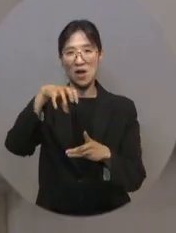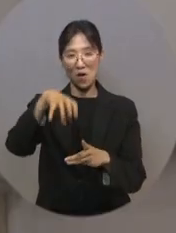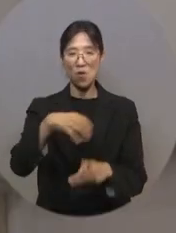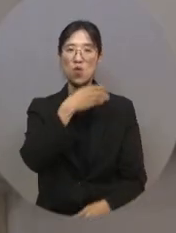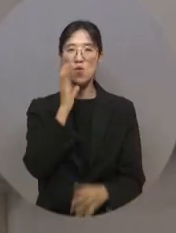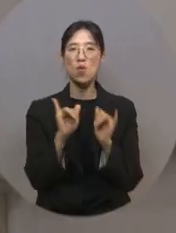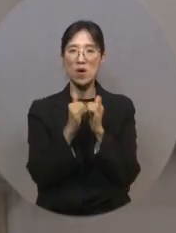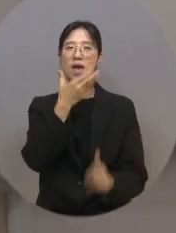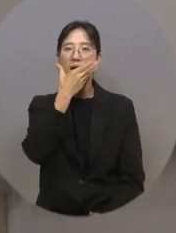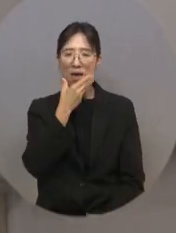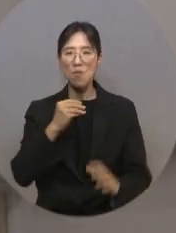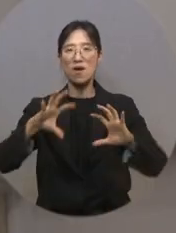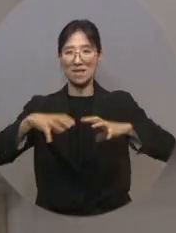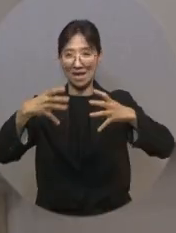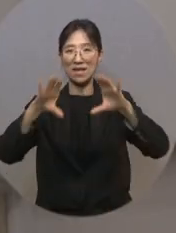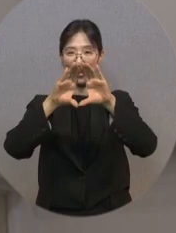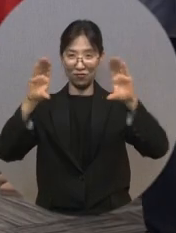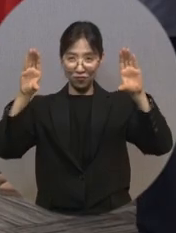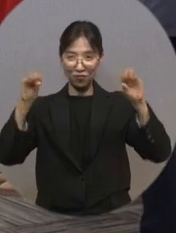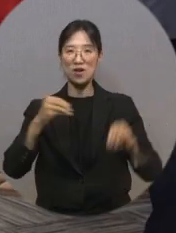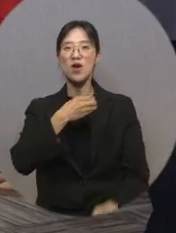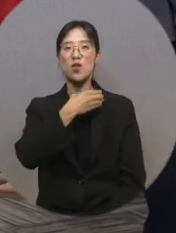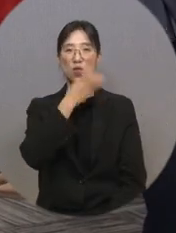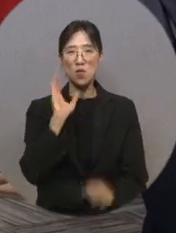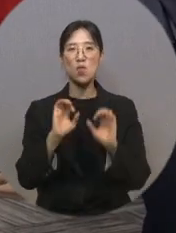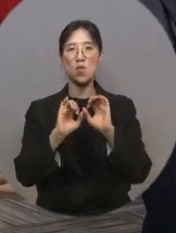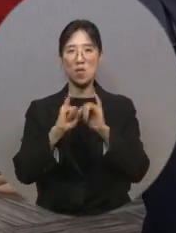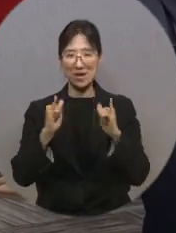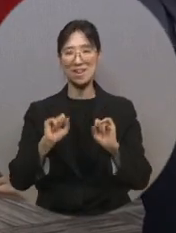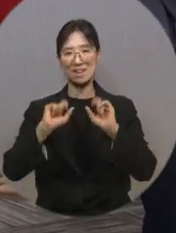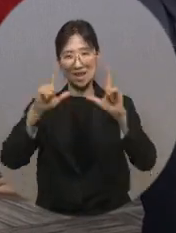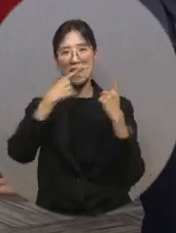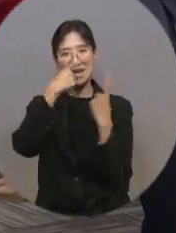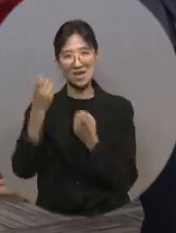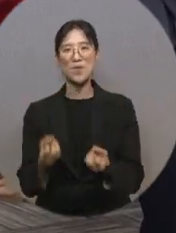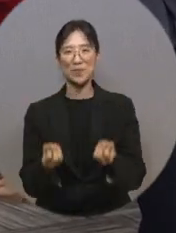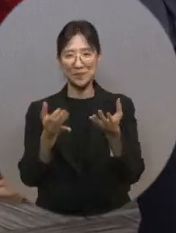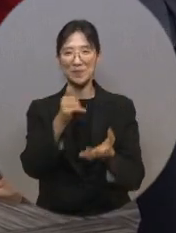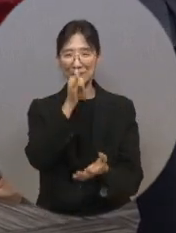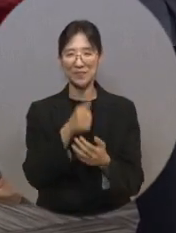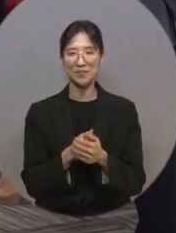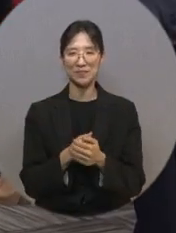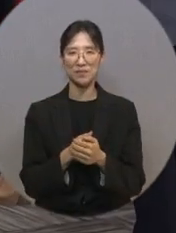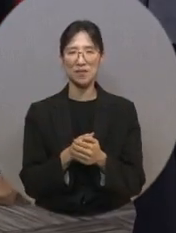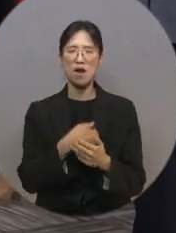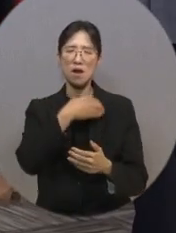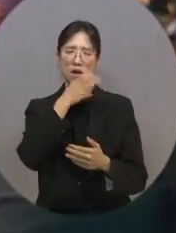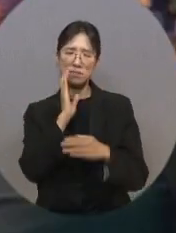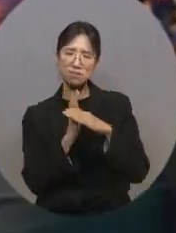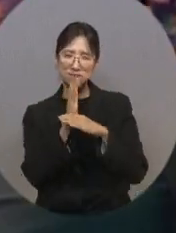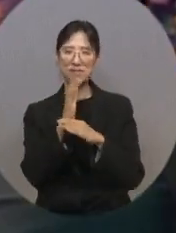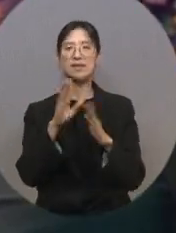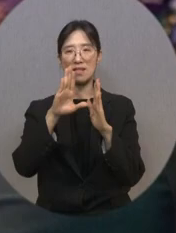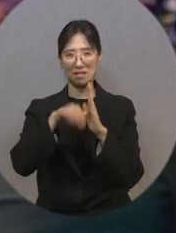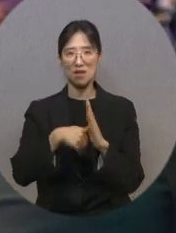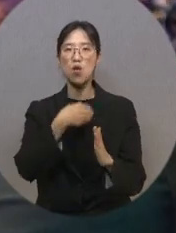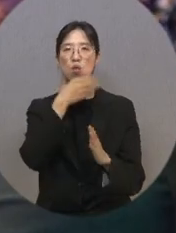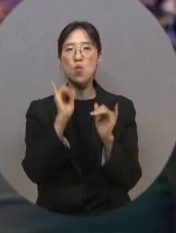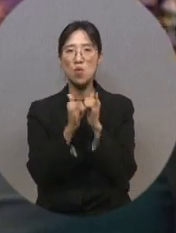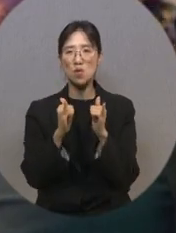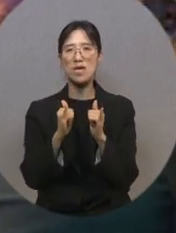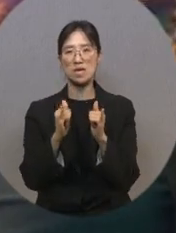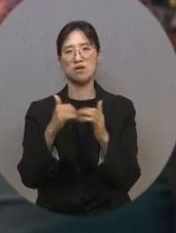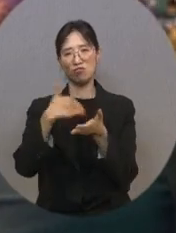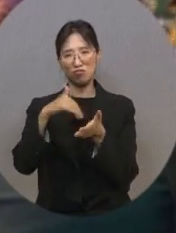노인이 행복한 세상 표어 아래 노인의 날 기념식이 이어졌습니다. 초고령 시대, 노인 인구가 절반을 넘을